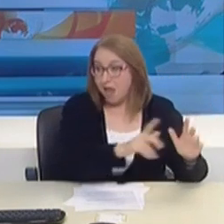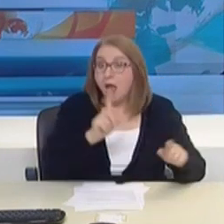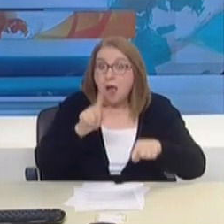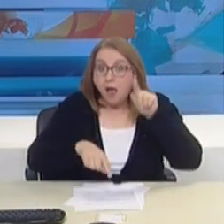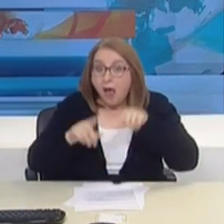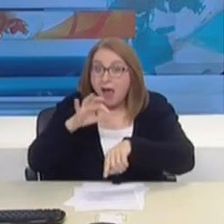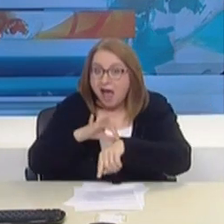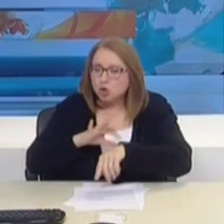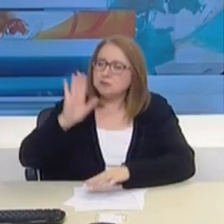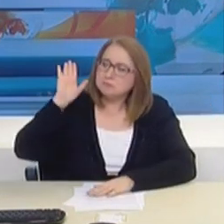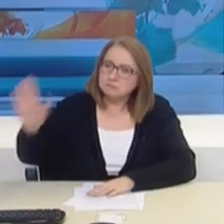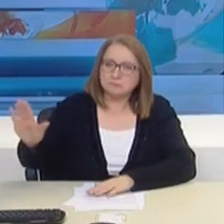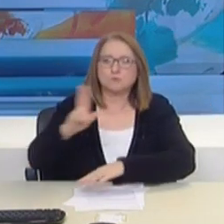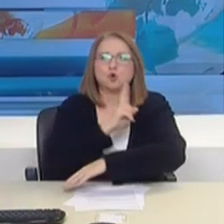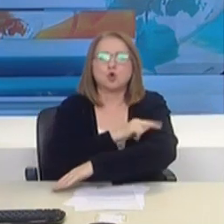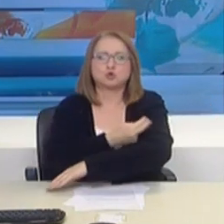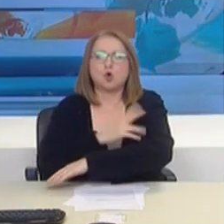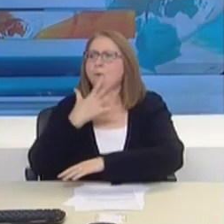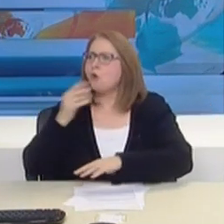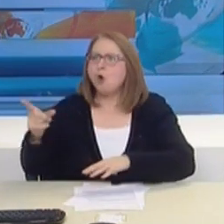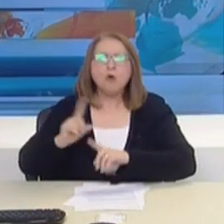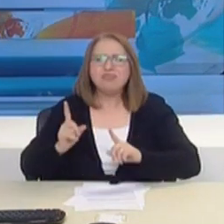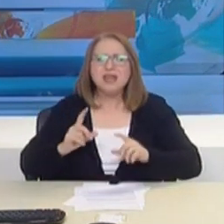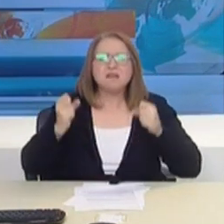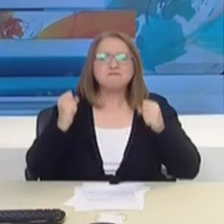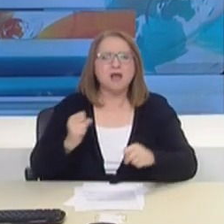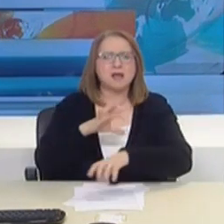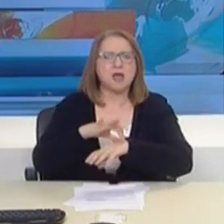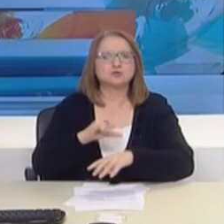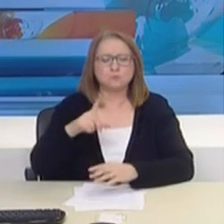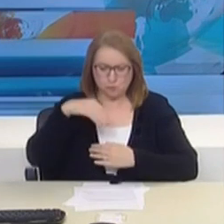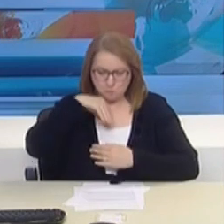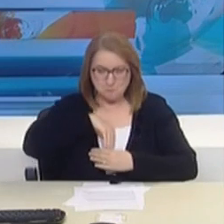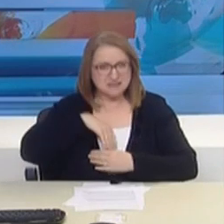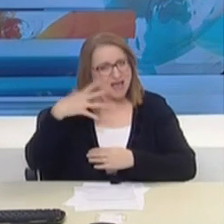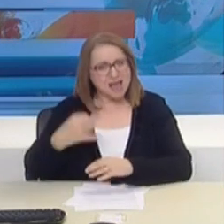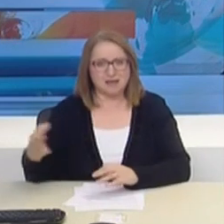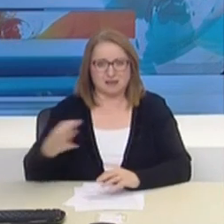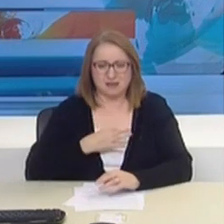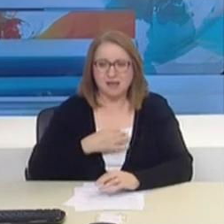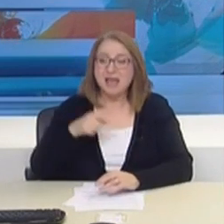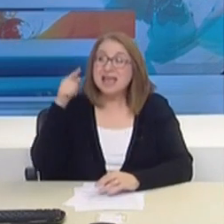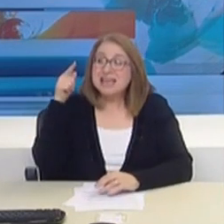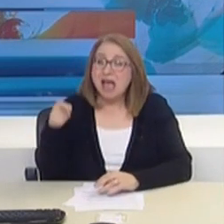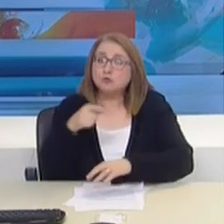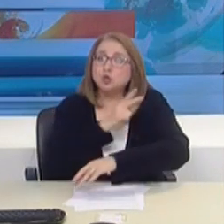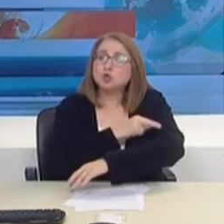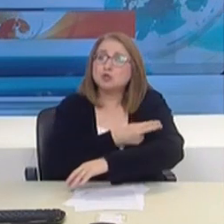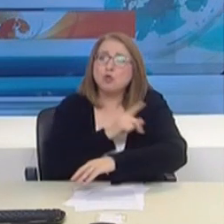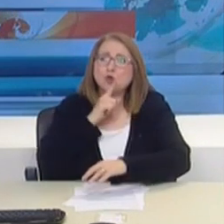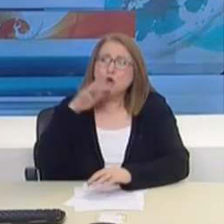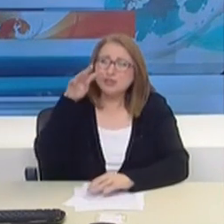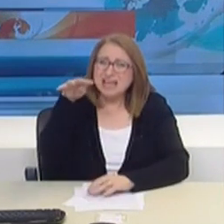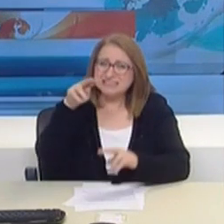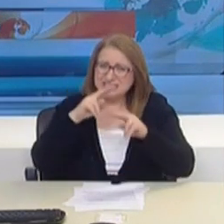υπάρχει και η σκέψη, το οποίο το συζητάμε και αύριο θα είμαστε σε θέση να πούμε περισσότερα, το συγκεκριμένο ξενοδοχείο, αλλά ίσως και κάποια άλλα ξενοδοχεία,